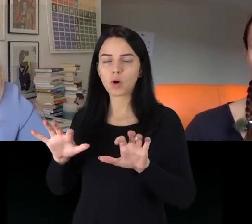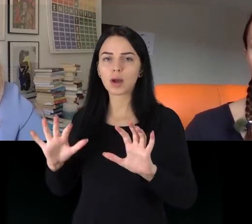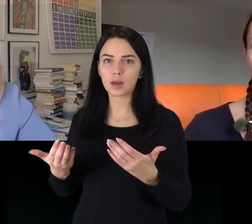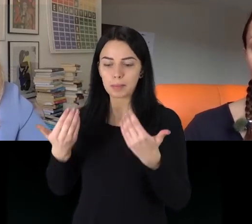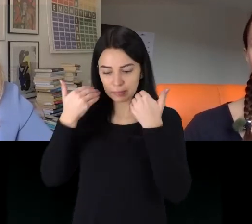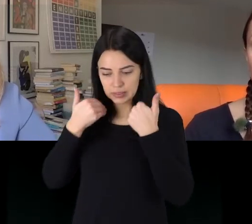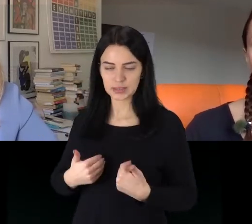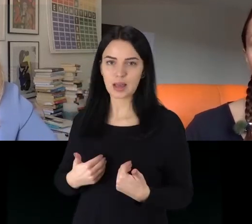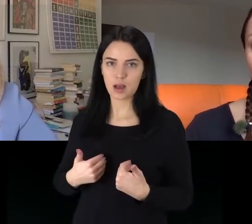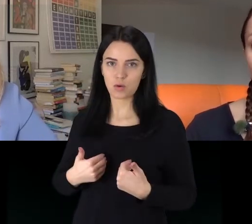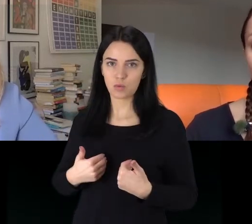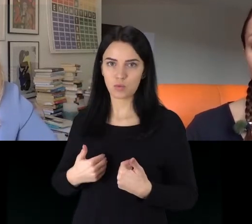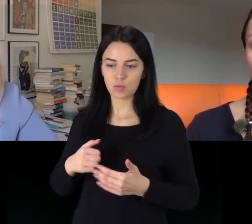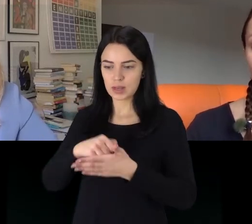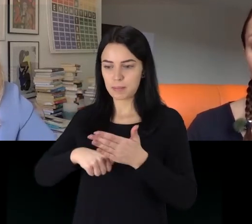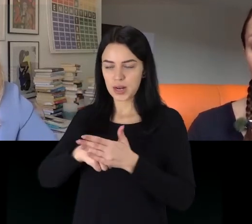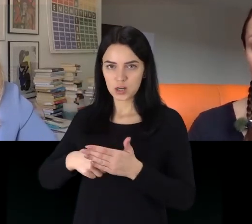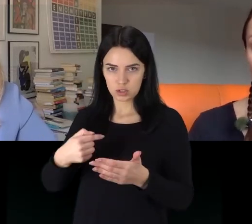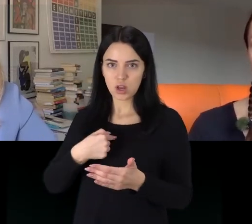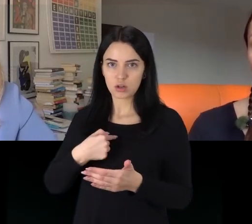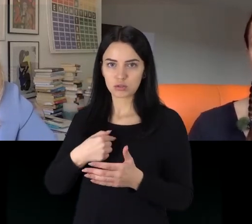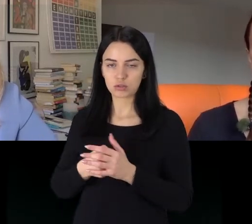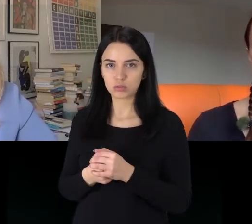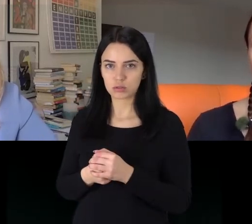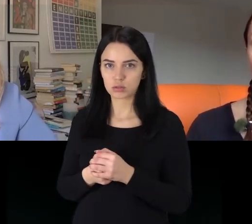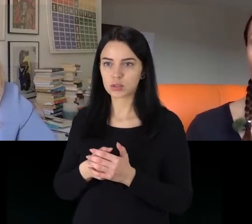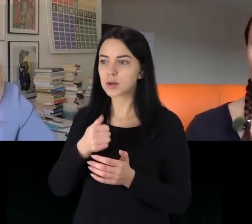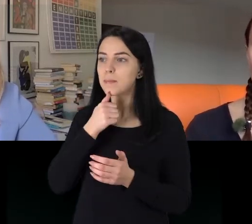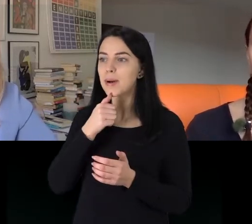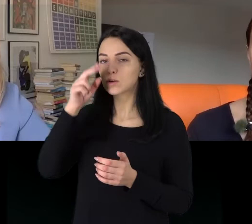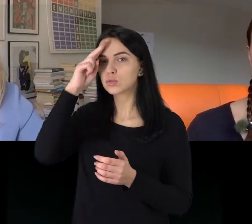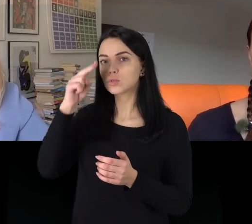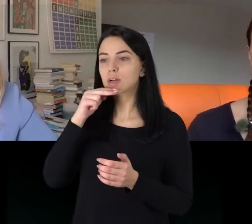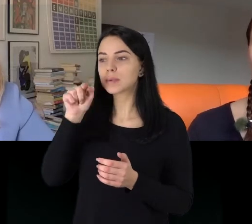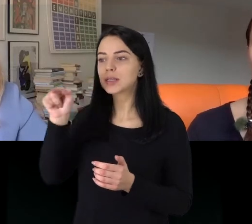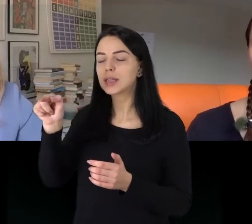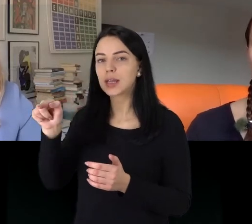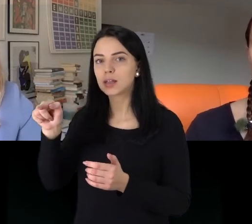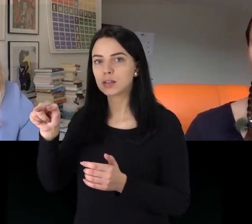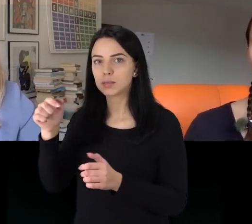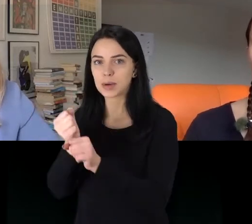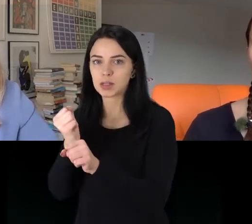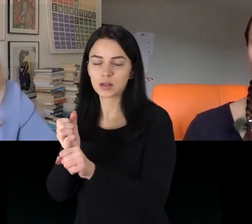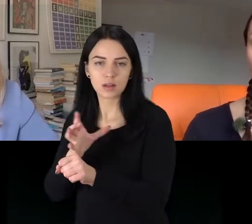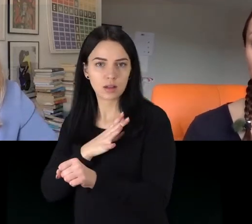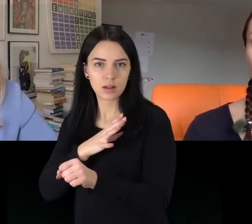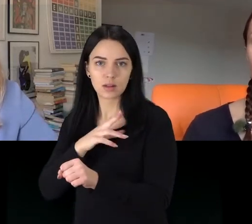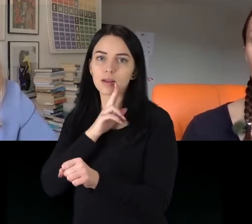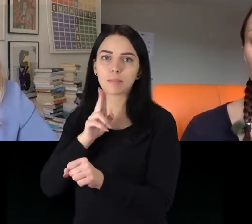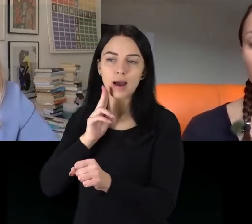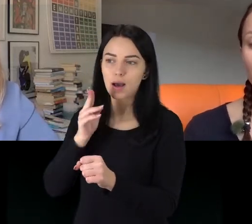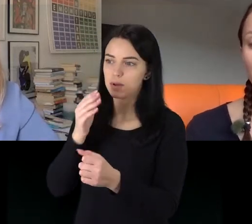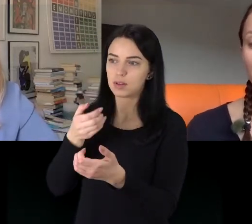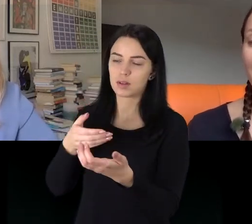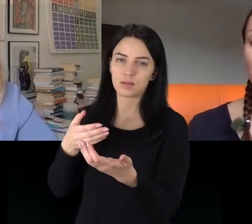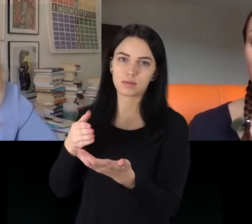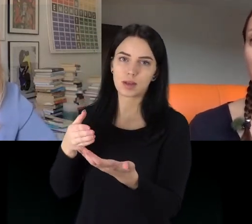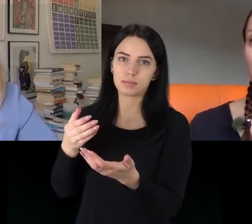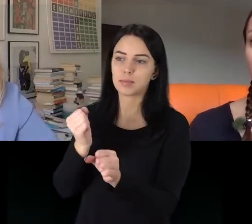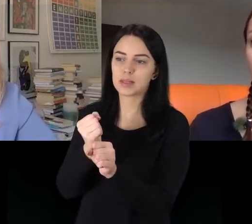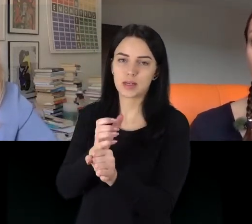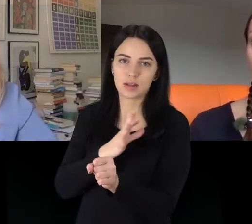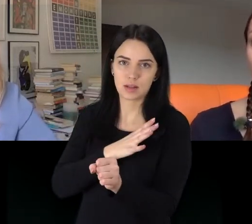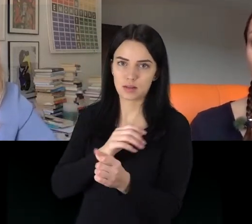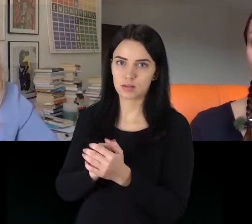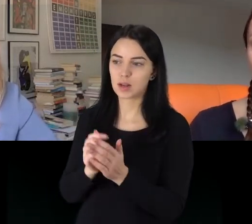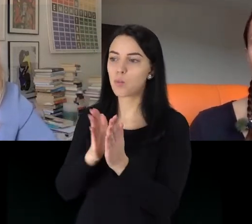savęs. Mes negalim už, pavyzdžiui, tėtį užduoti šito klausimo arba už mamą ir negalim jai surasti motivacijos. Labai